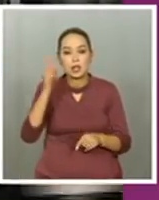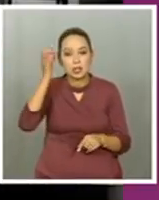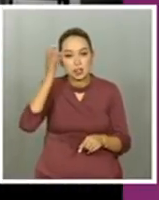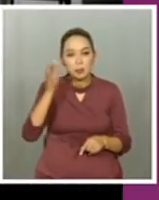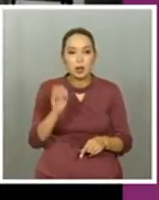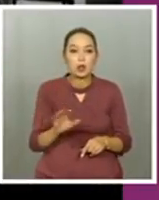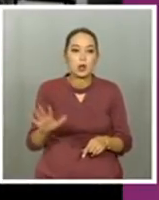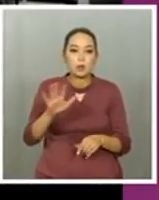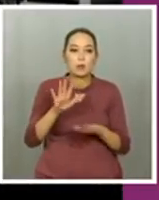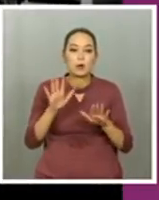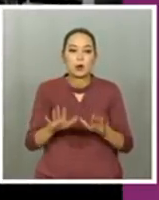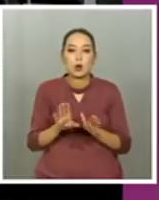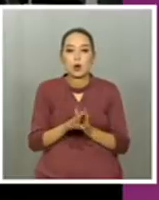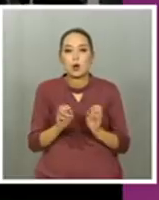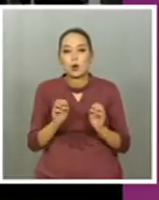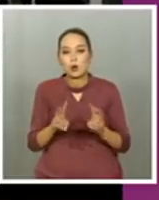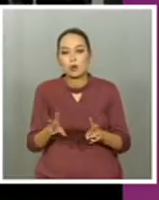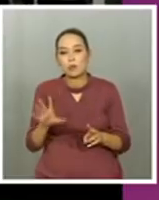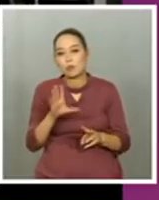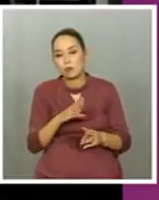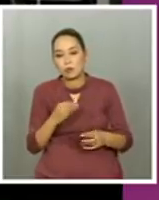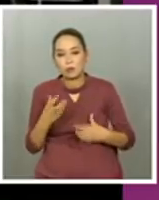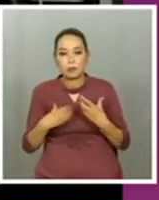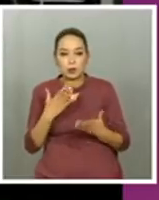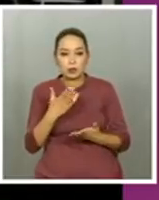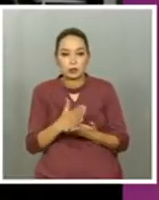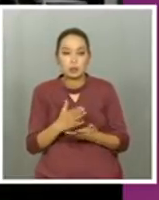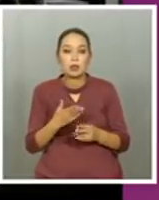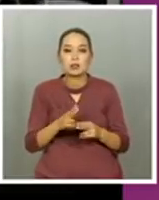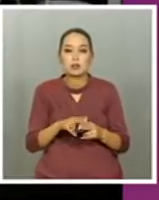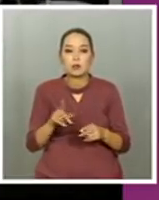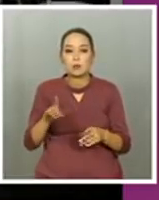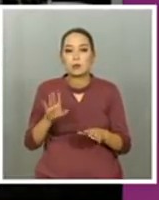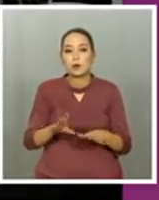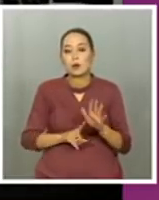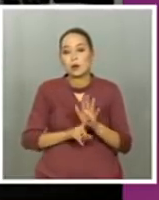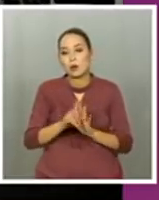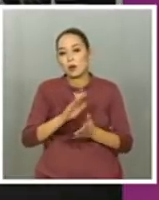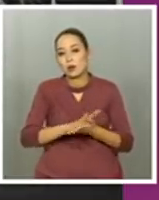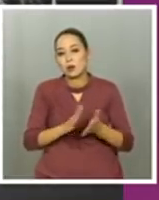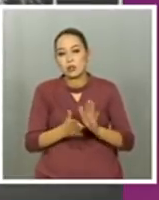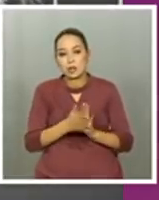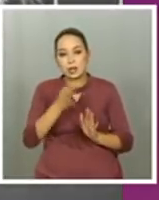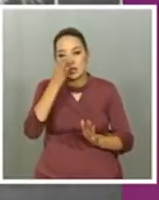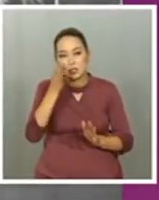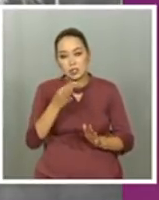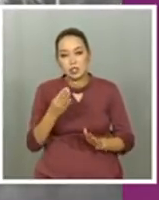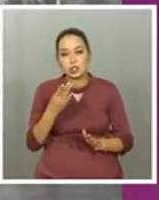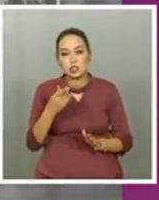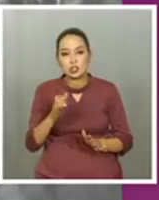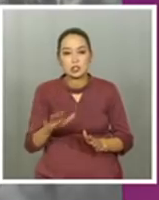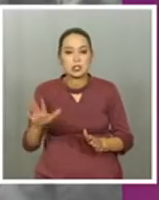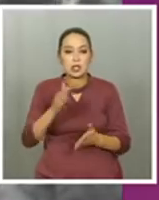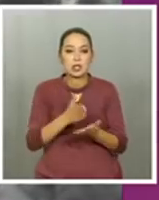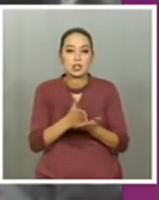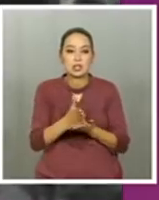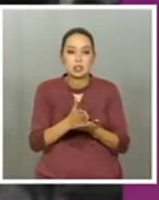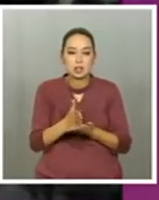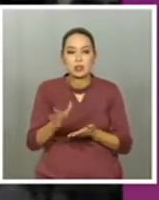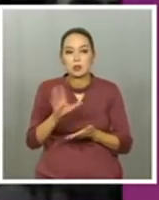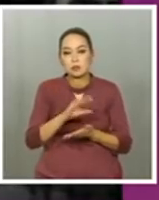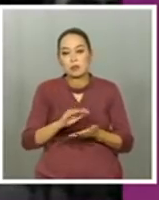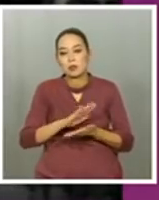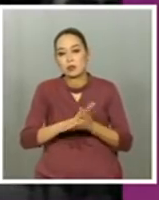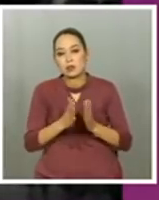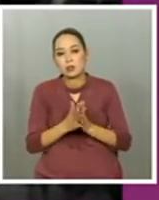елдерімен саяси теңдігі мойындатылды. Бірақ Лакарнадағы келісімде Германияның шығыстағы шекаралары келешекте қарастырылуы